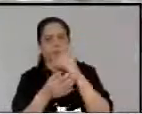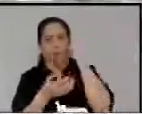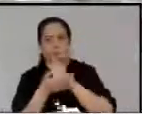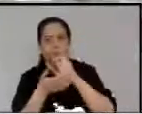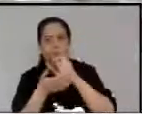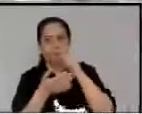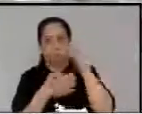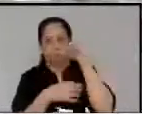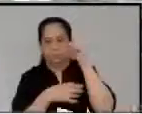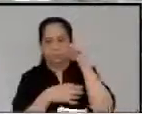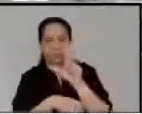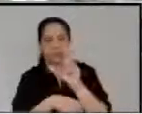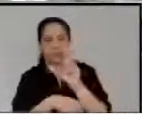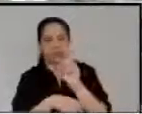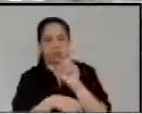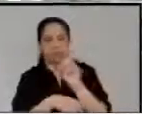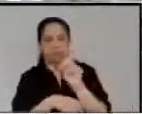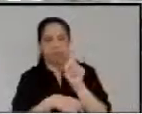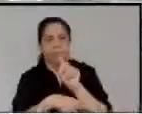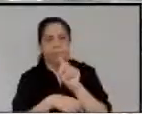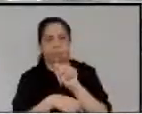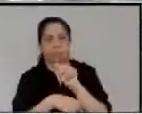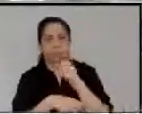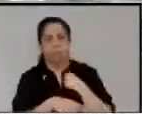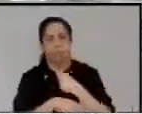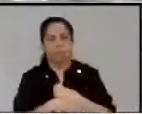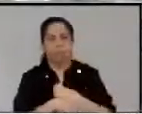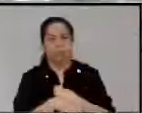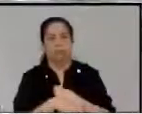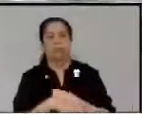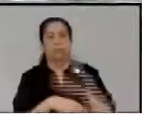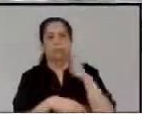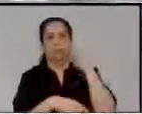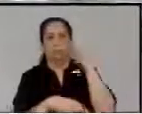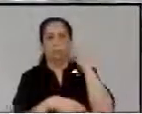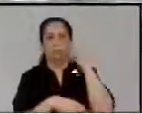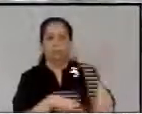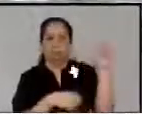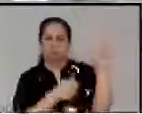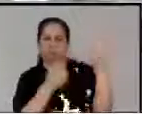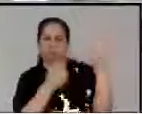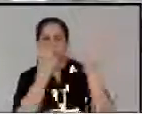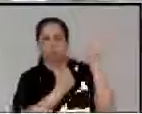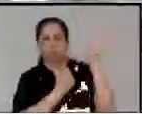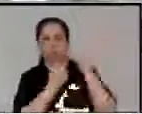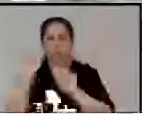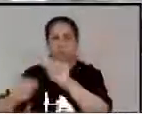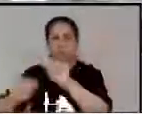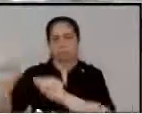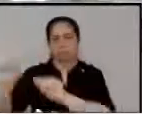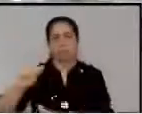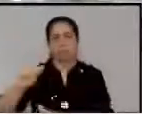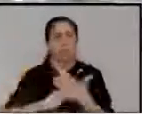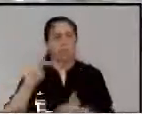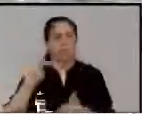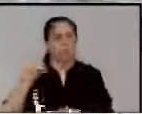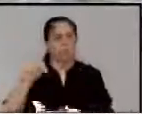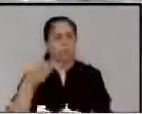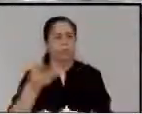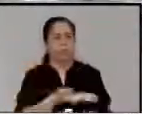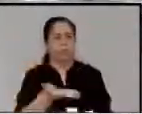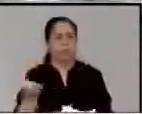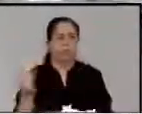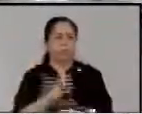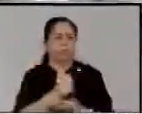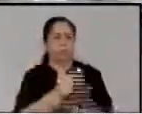sa kinatatayuan ko, narito po yung mga kabahayan na winasak ng daluyong sa kasagsagan ng Bagyong Vicky nitong nakaraang Biyernes ng gabi.